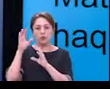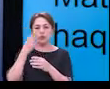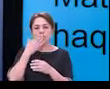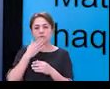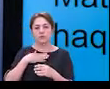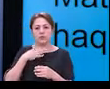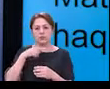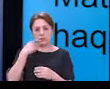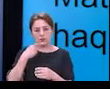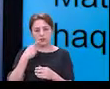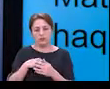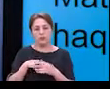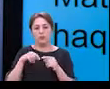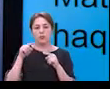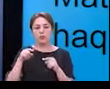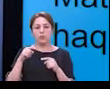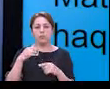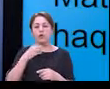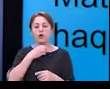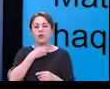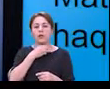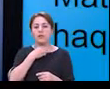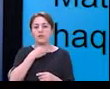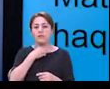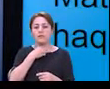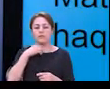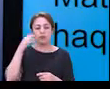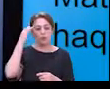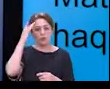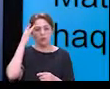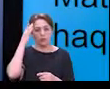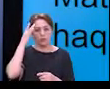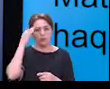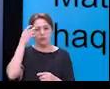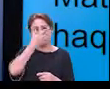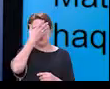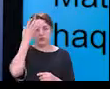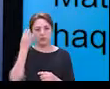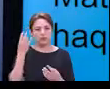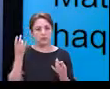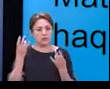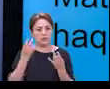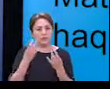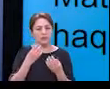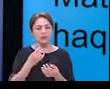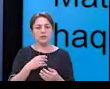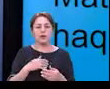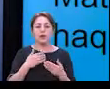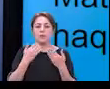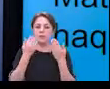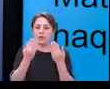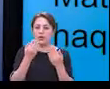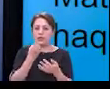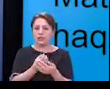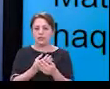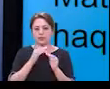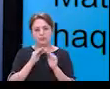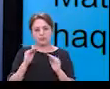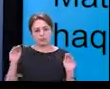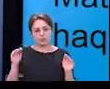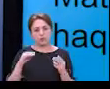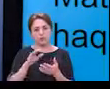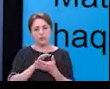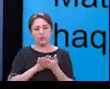deydilar. Bu xayolni boshingizdan chiqaring. Mana aziz o'quvchilar, matn